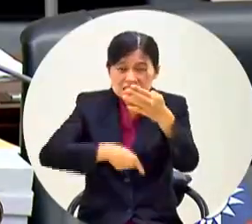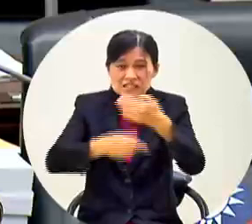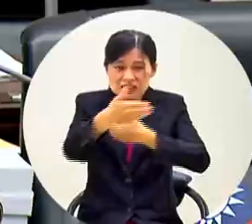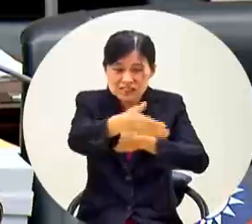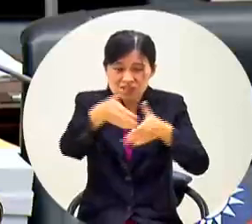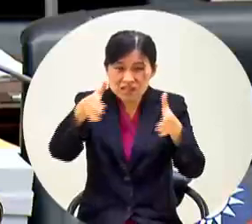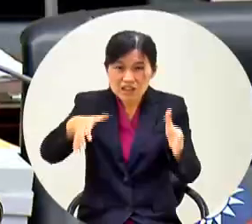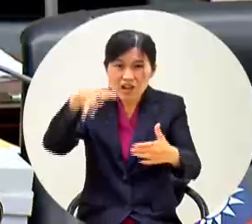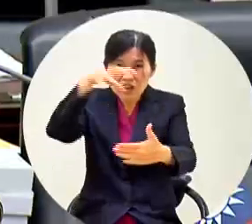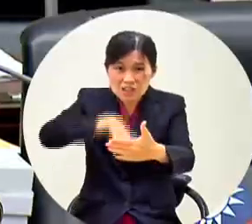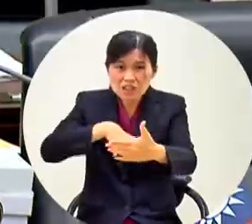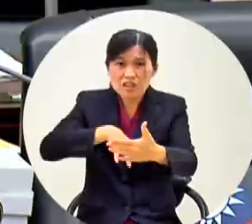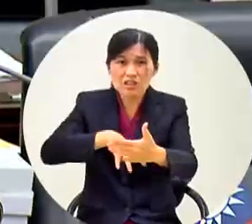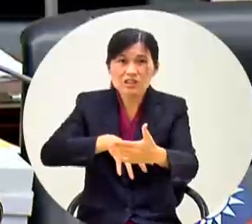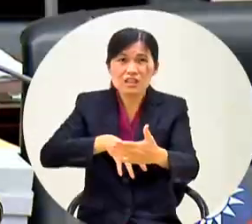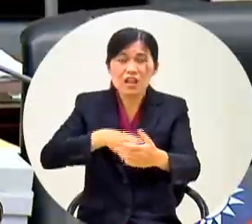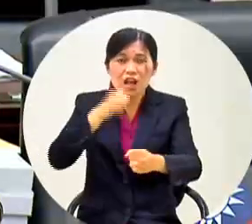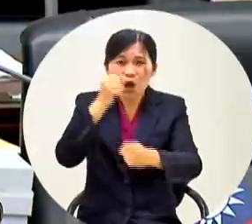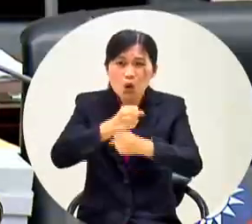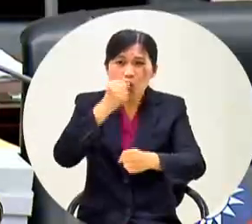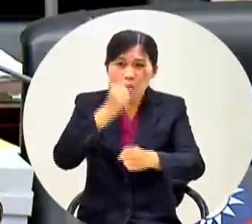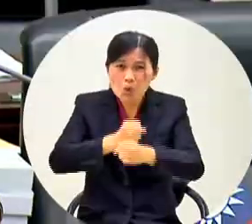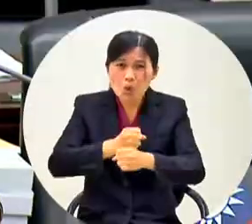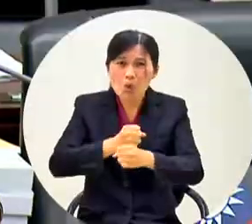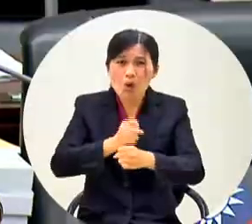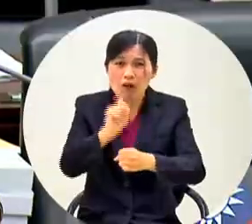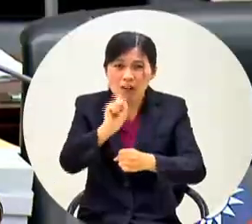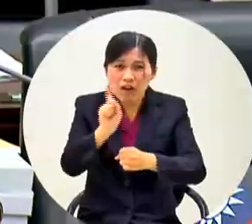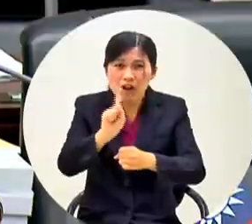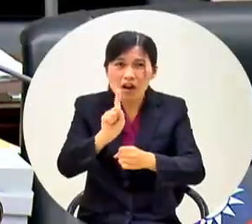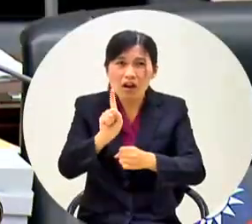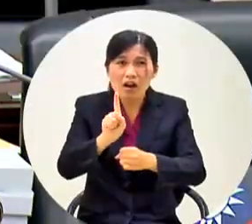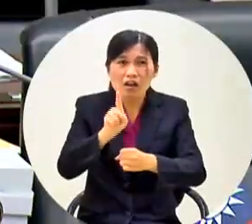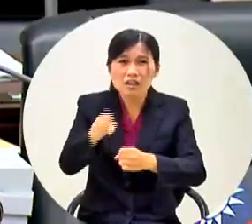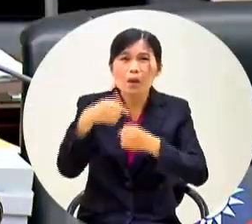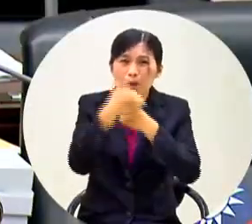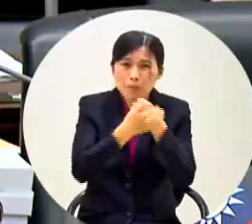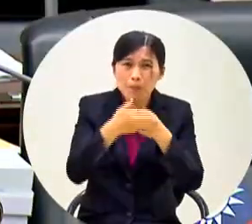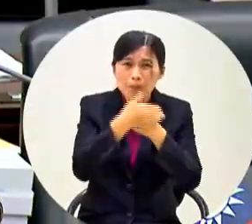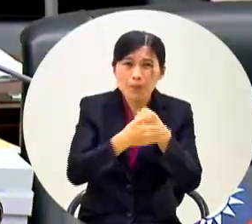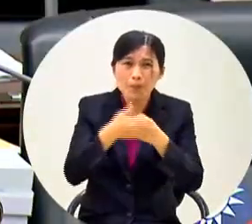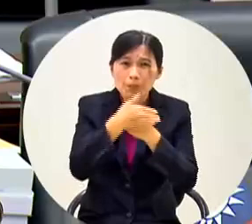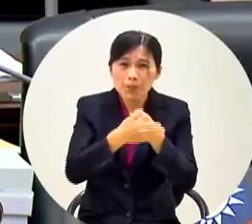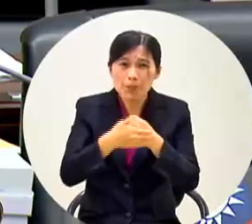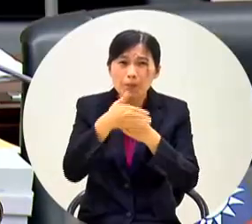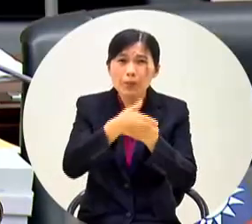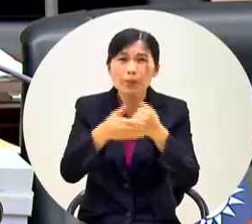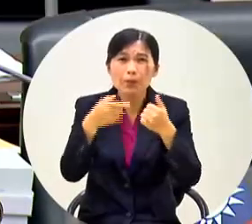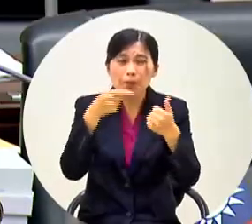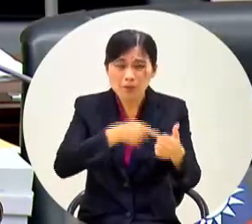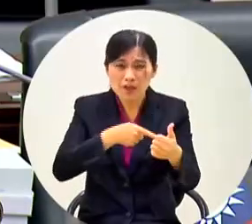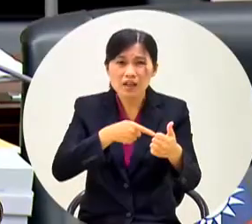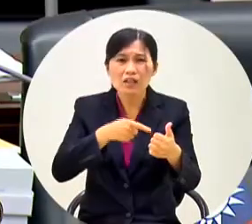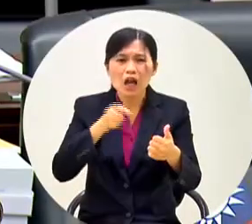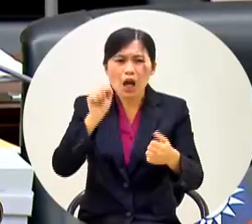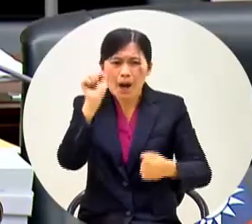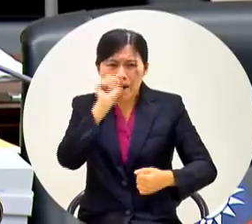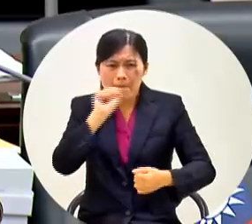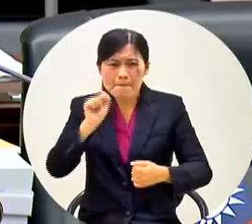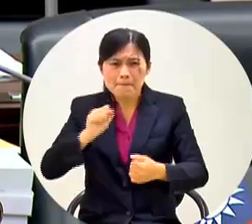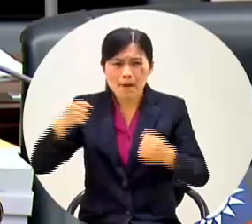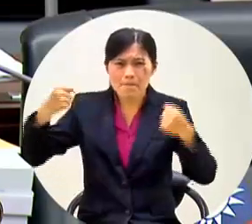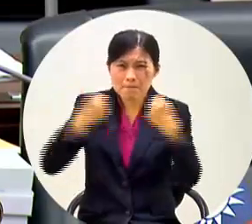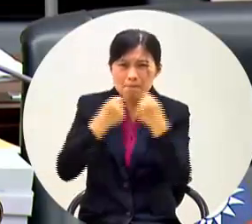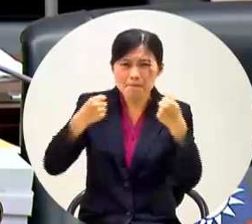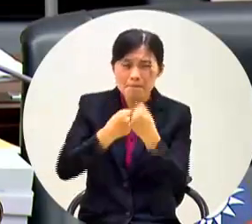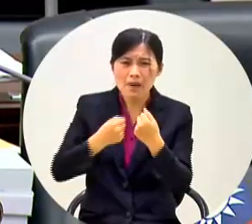运作，你们即便护航都不可以用这样的暴力的粗暴的流氓手段。你刚